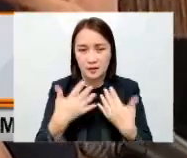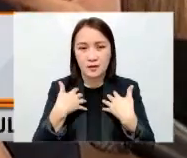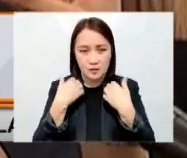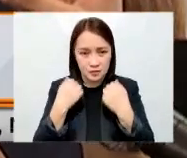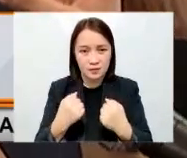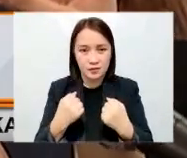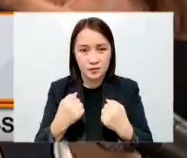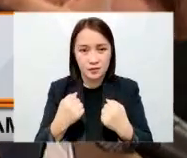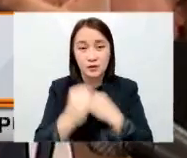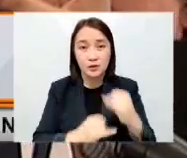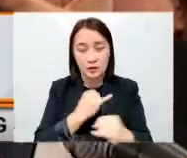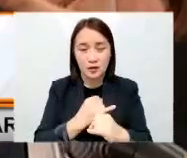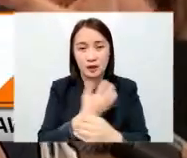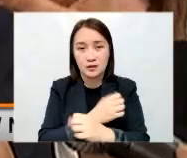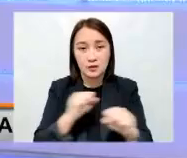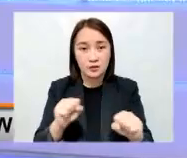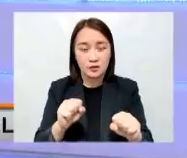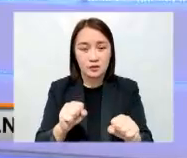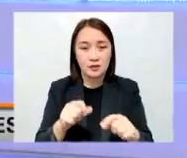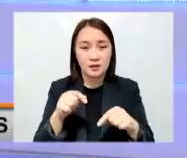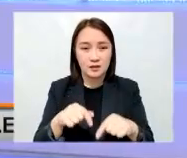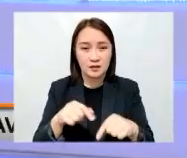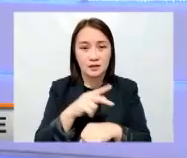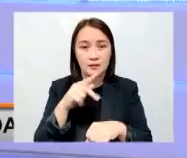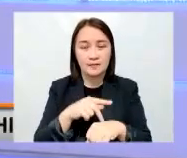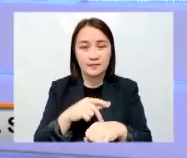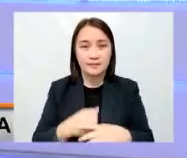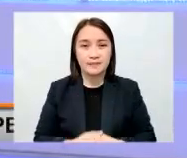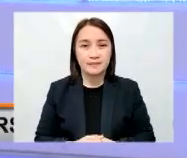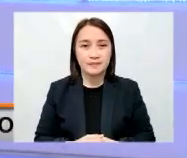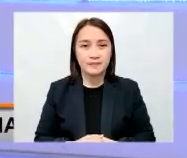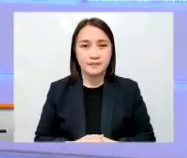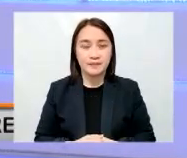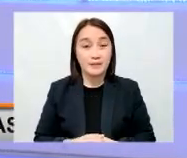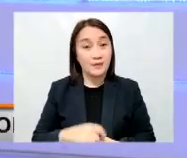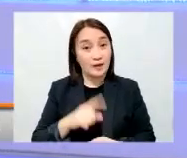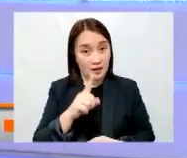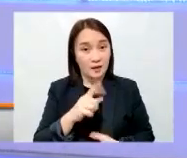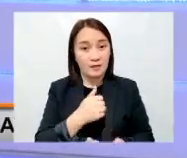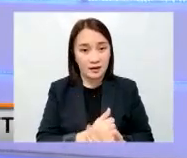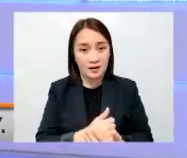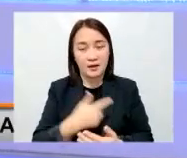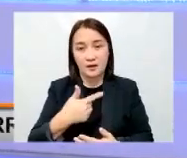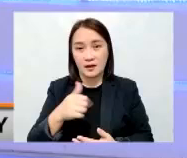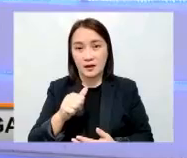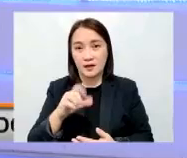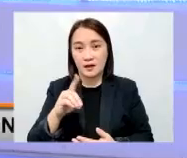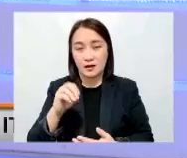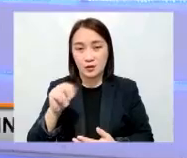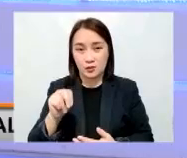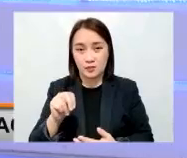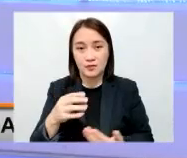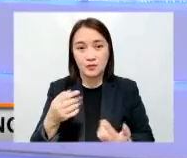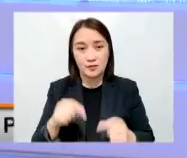internal security sa ating bansa. Ito pang isa pang appointment, si Attorney Larry Gadon ang tinalaga ni Pangulong